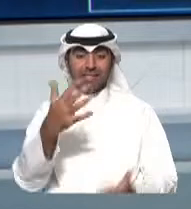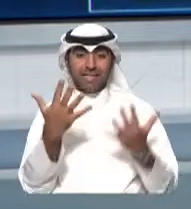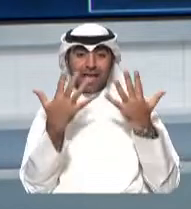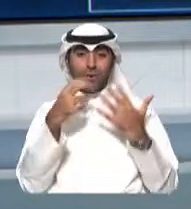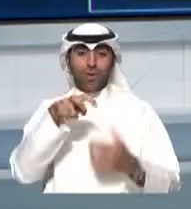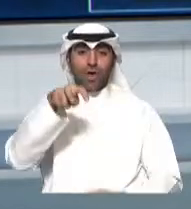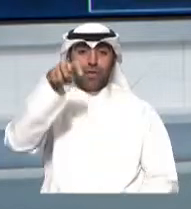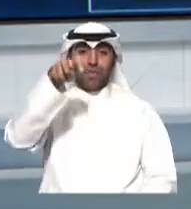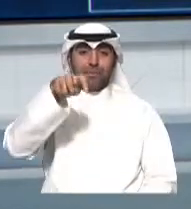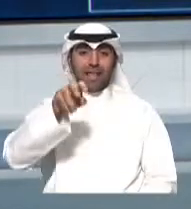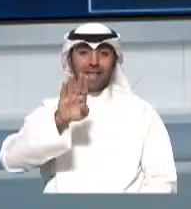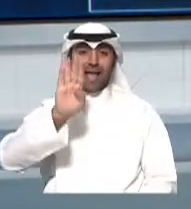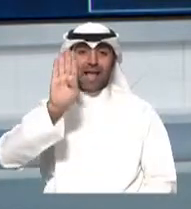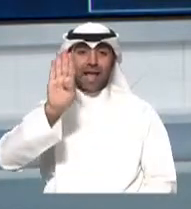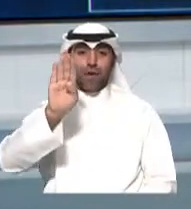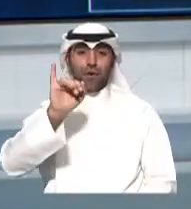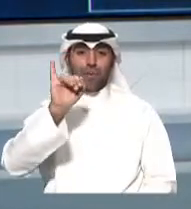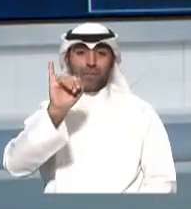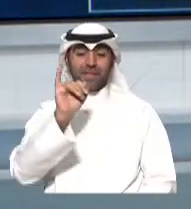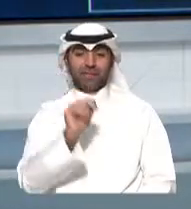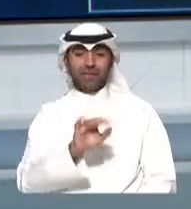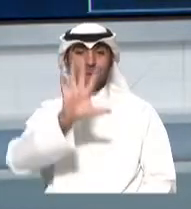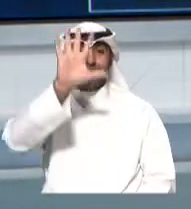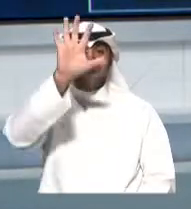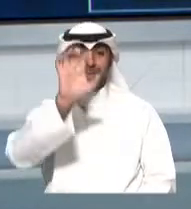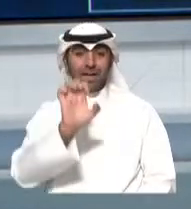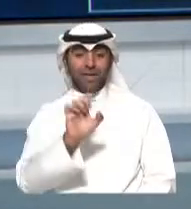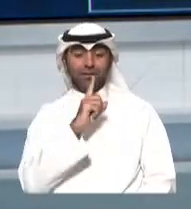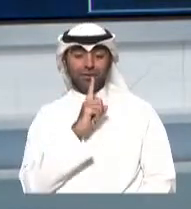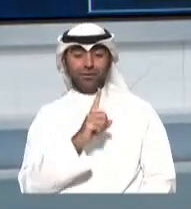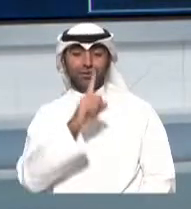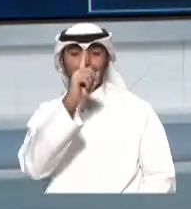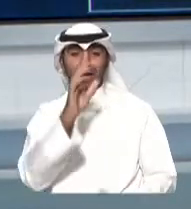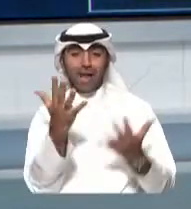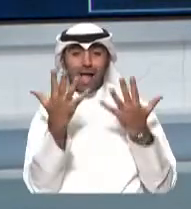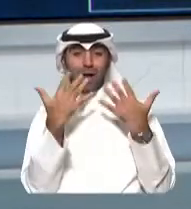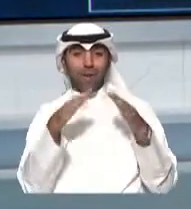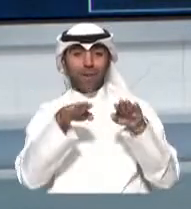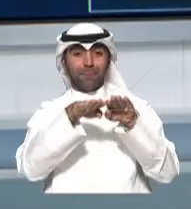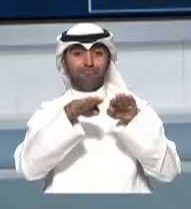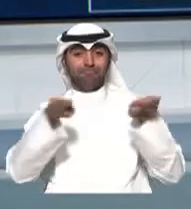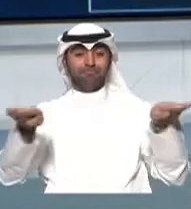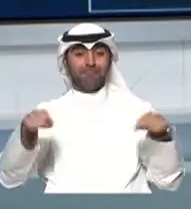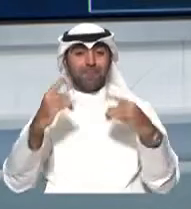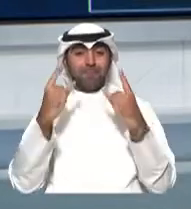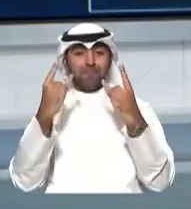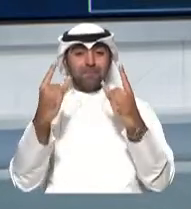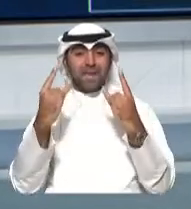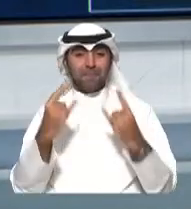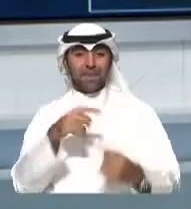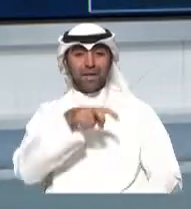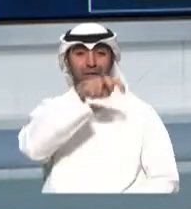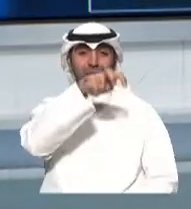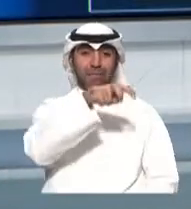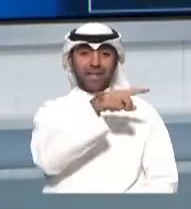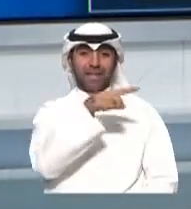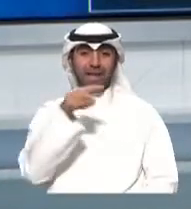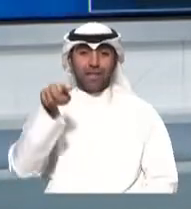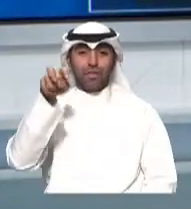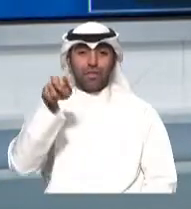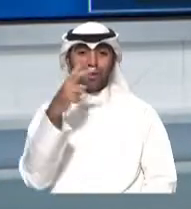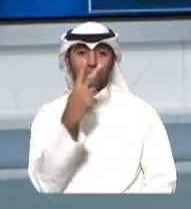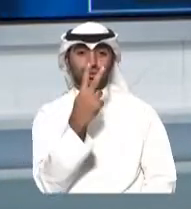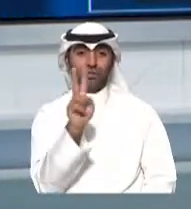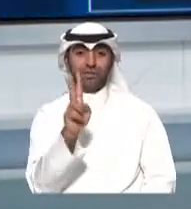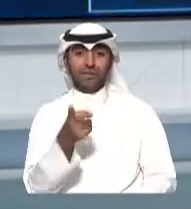من 8 إلى 28 كيلو متر في الساعة، السماء صافية اليوم بإذن الله، لكن خلال الأيام القادمة في فرص لعودة السحب على بعض المناطق. أجواء حارة نسبيا،